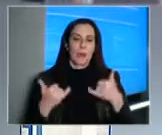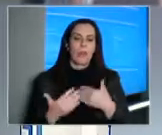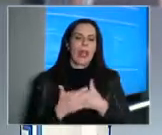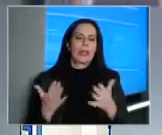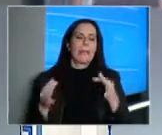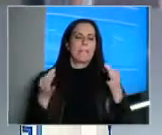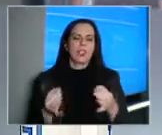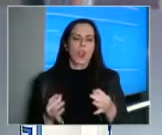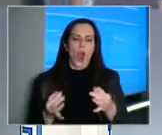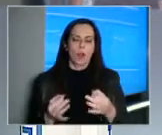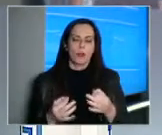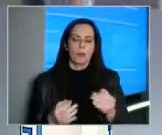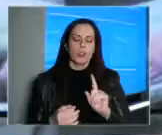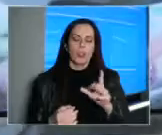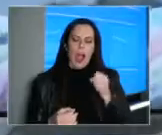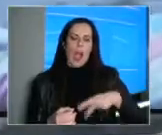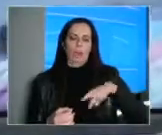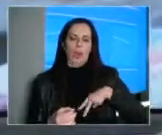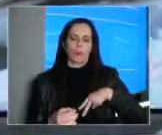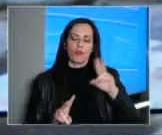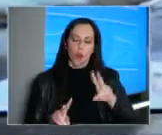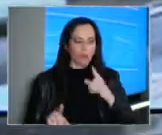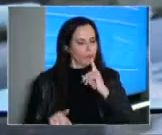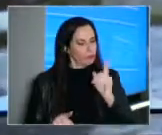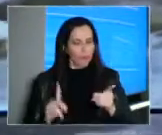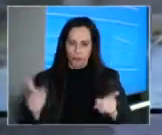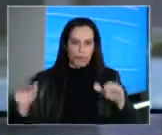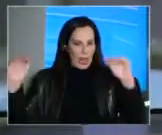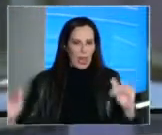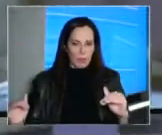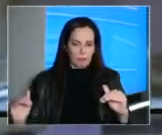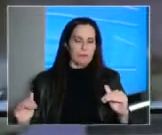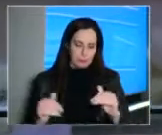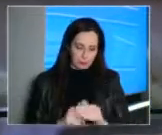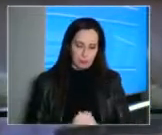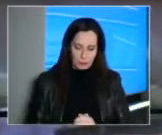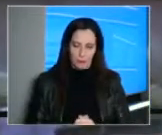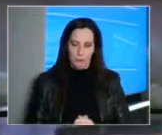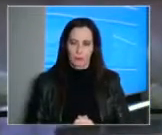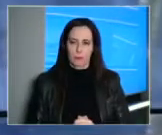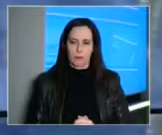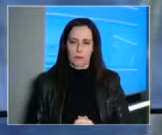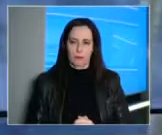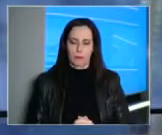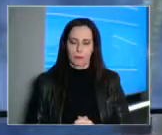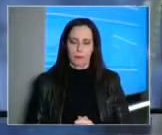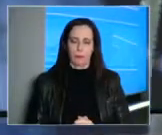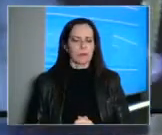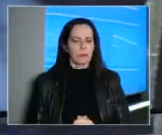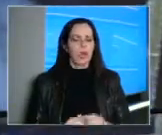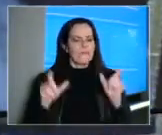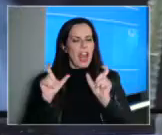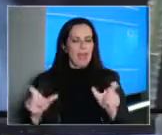אין בדיוק איזשהו מבוגר אחראי שיכול להעמיד את שתי המדינות האלה באיזשהו קריאה לסדר